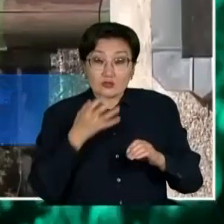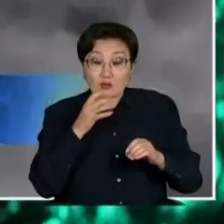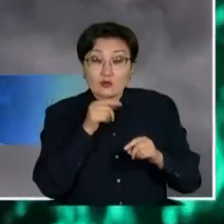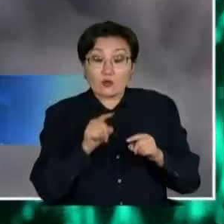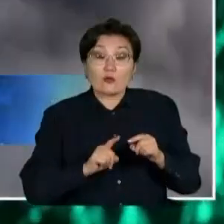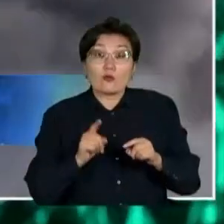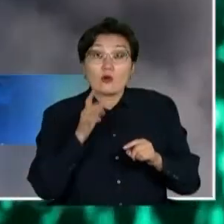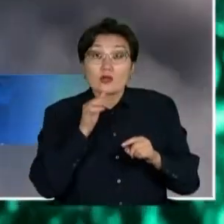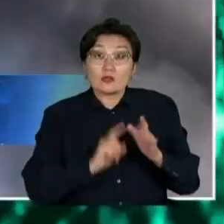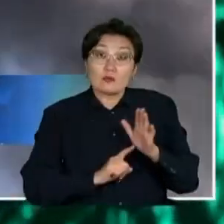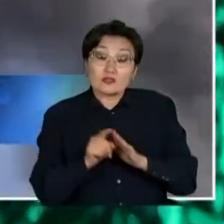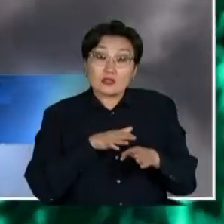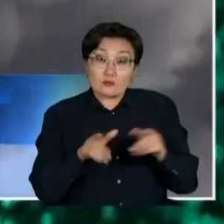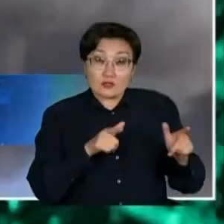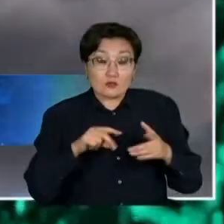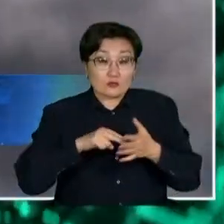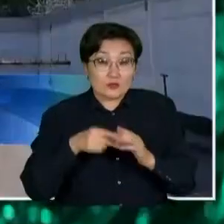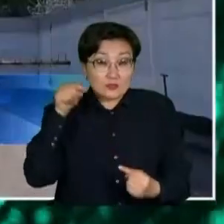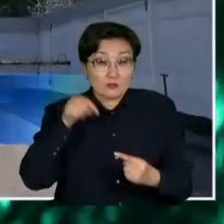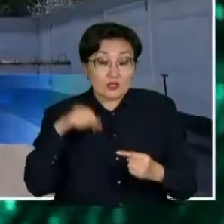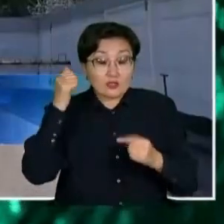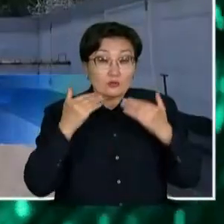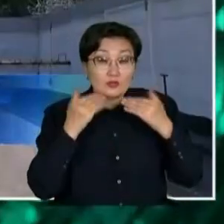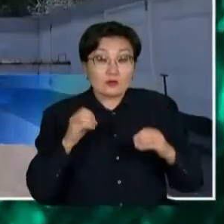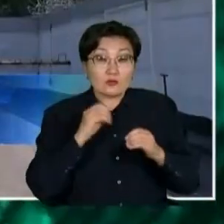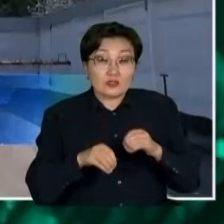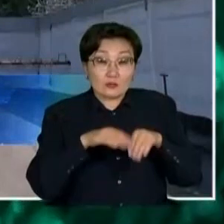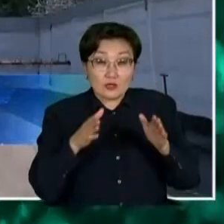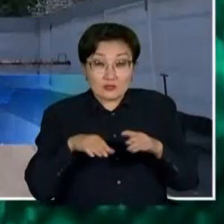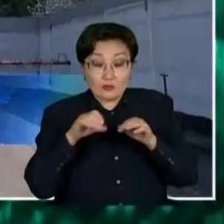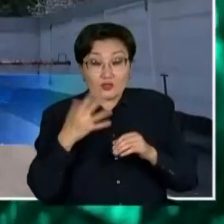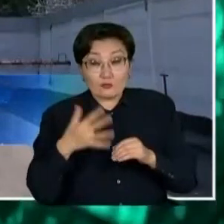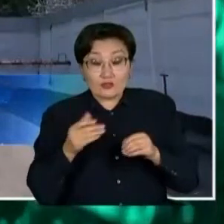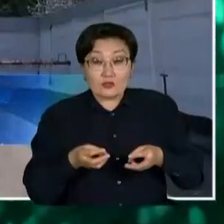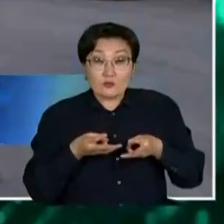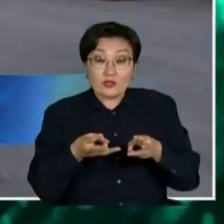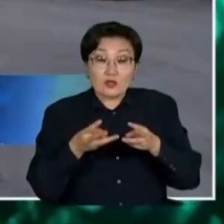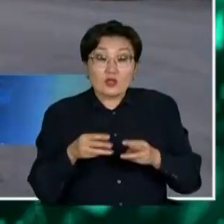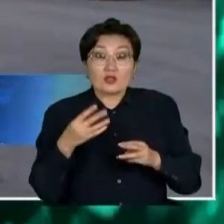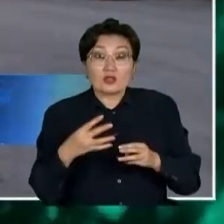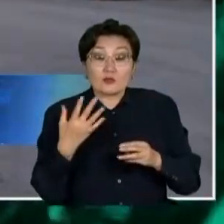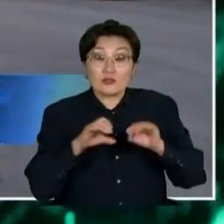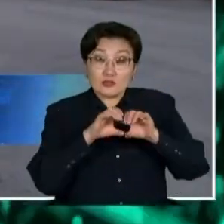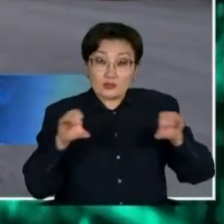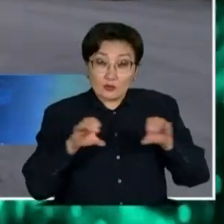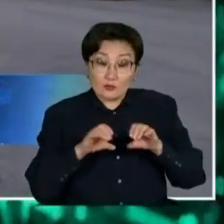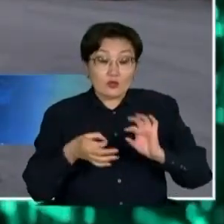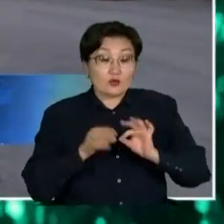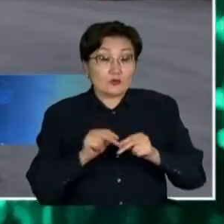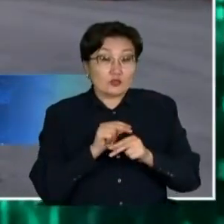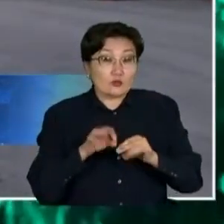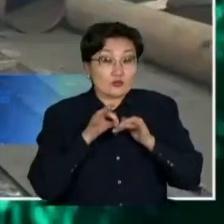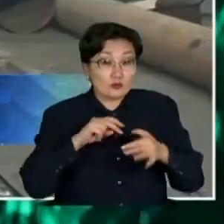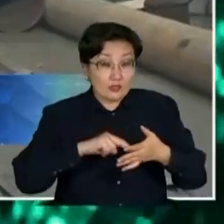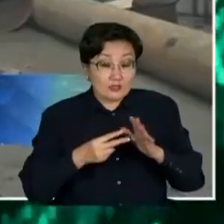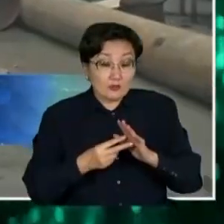дайын. Жоспар бойынша жыл соңына дейін 10 энергоблок, 55 қазандық және 45 турбинаны күрделі жөндеуден өткізу көзделген.